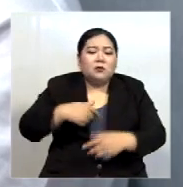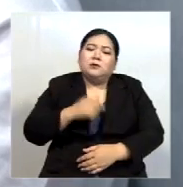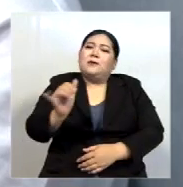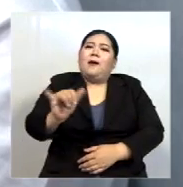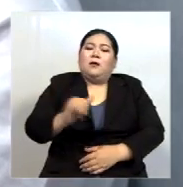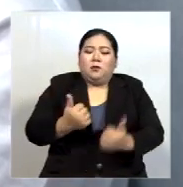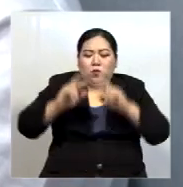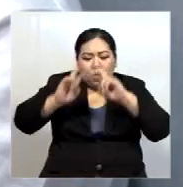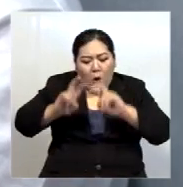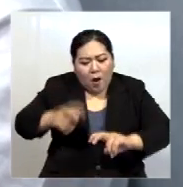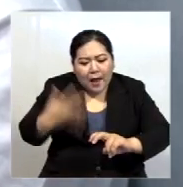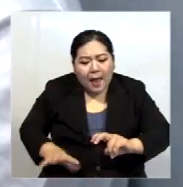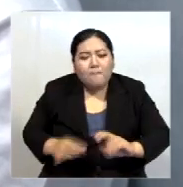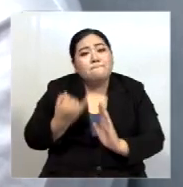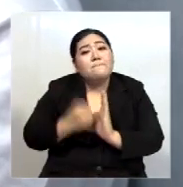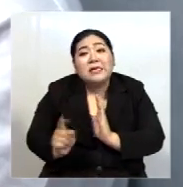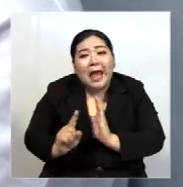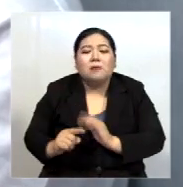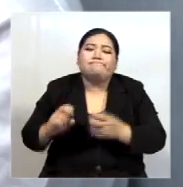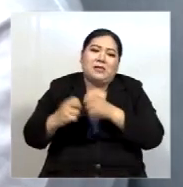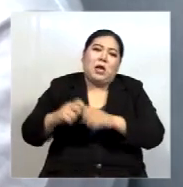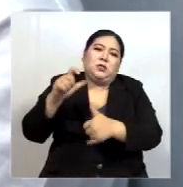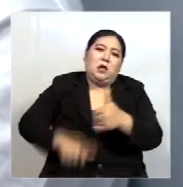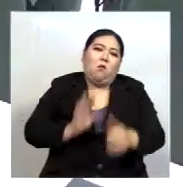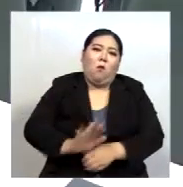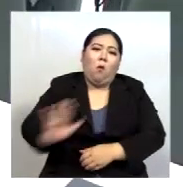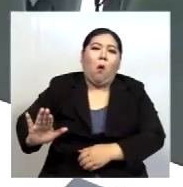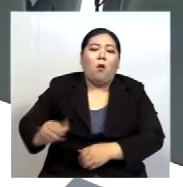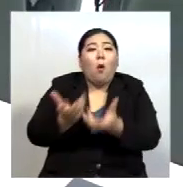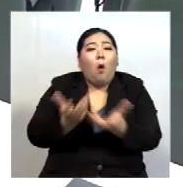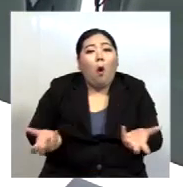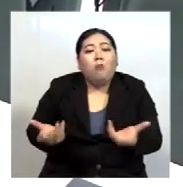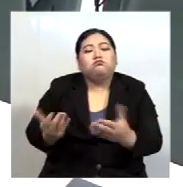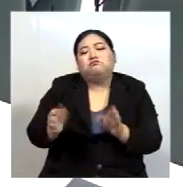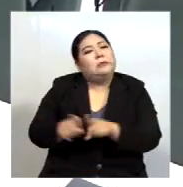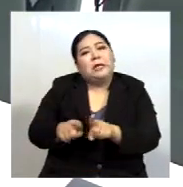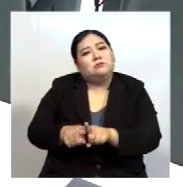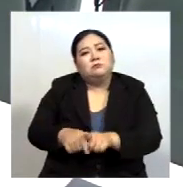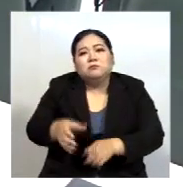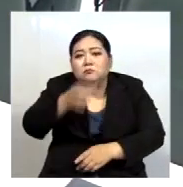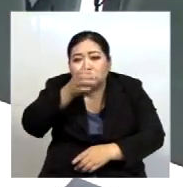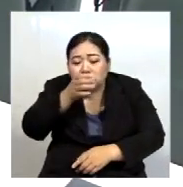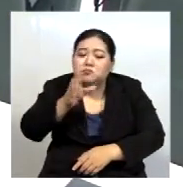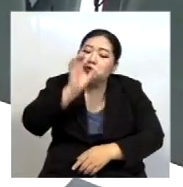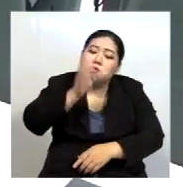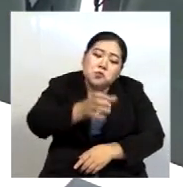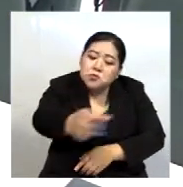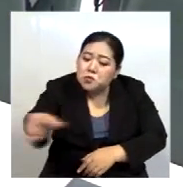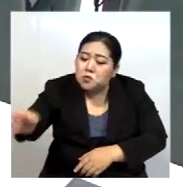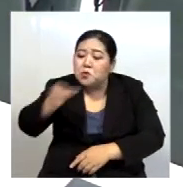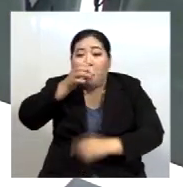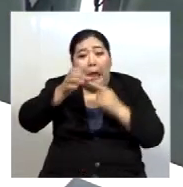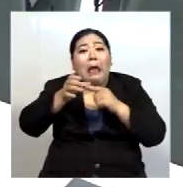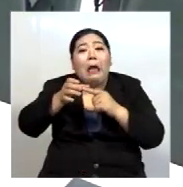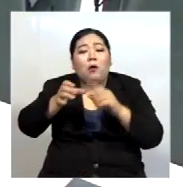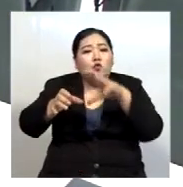ากว่าจากการสอบสวนโรคแล้วพบว่าพฤติกรรมของคนกลุ่มนี้เนี่ยมีการใช้ หลายๆอย่างติดต่อกันไม่ว่าจะเป็นแก้วไม่จะเป็นเรื่อง